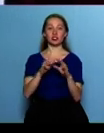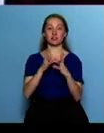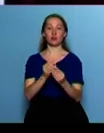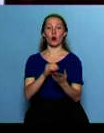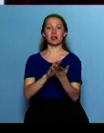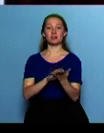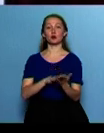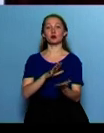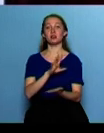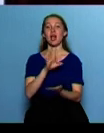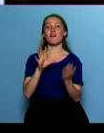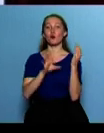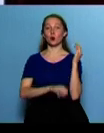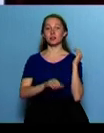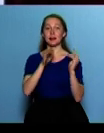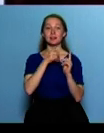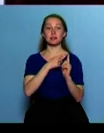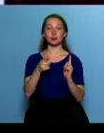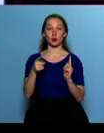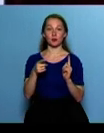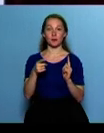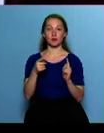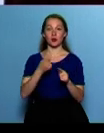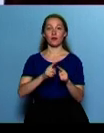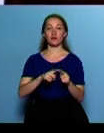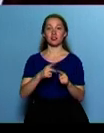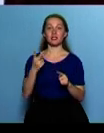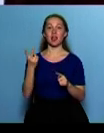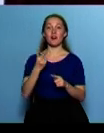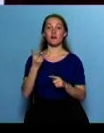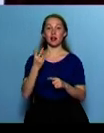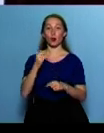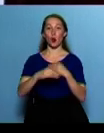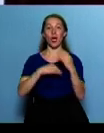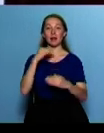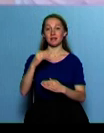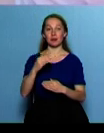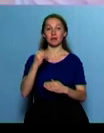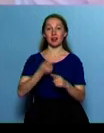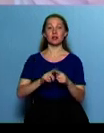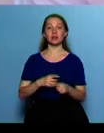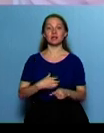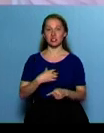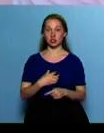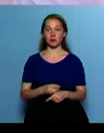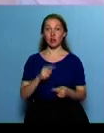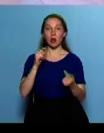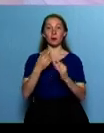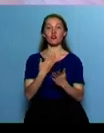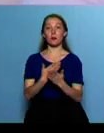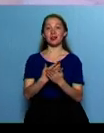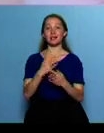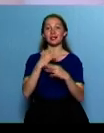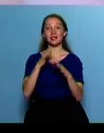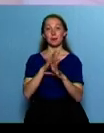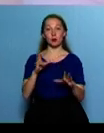в конце эпидсезона. То есть вызывают у непривитых второй этап, вторую волну гриппа. Вот они и страшны. Противопоказаний у прививки немного. Нельзя